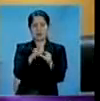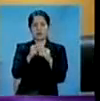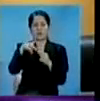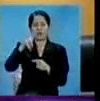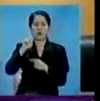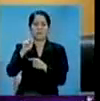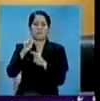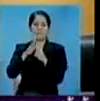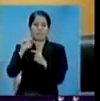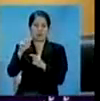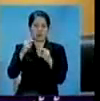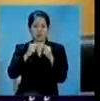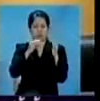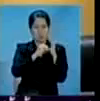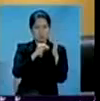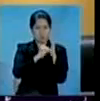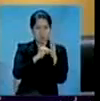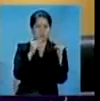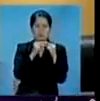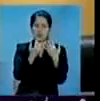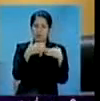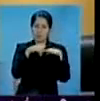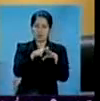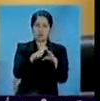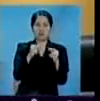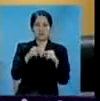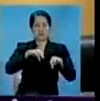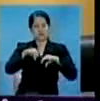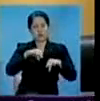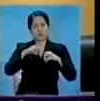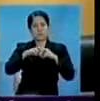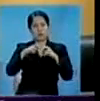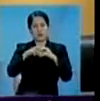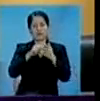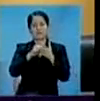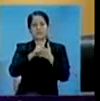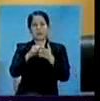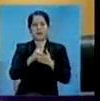ครและเจ้าหน้าที่ทั้งคืนในคืนนั้นส่วนที่ท่านอ้างว่า